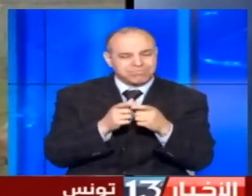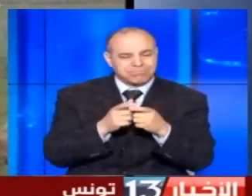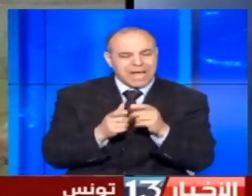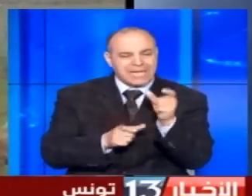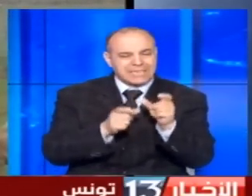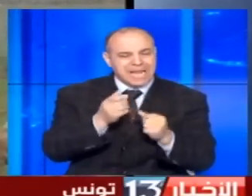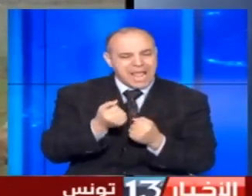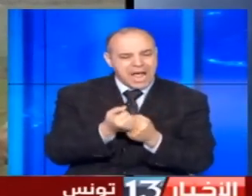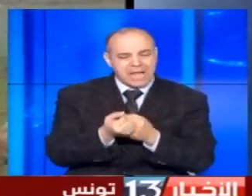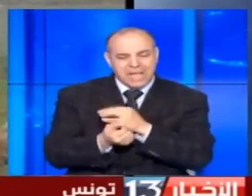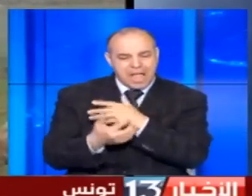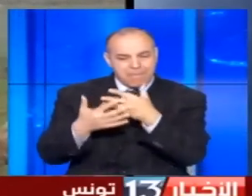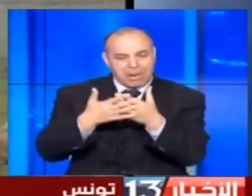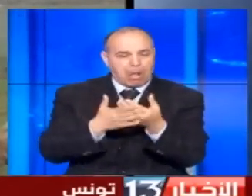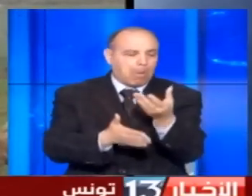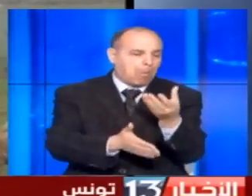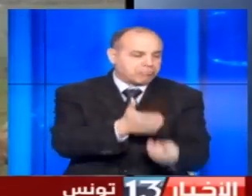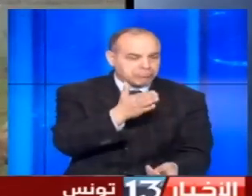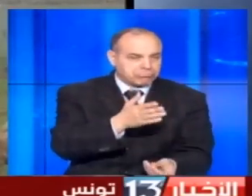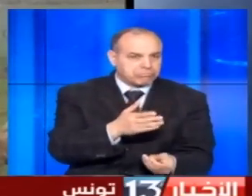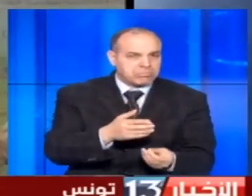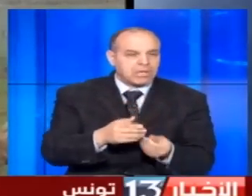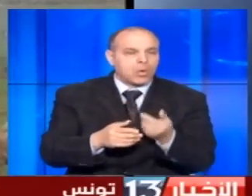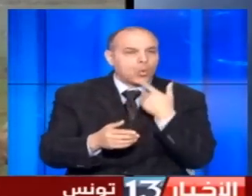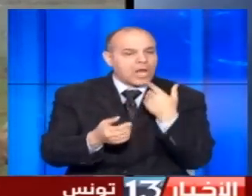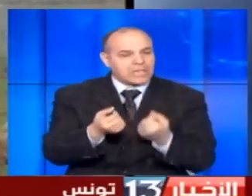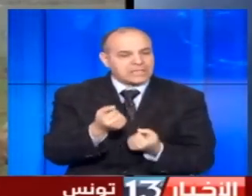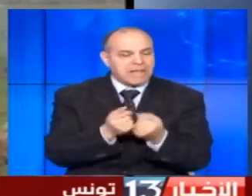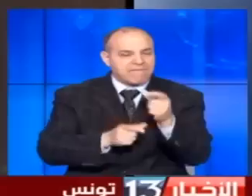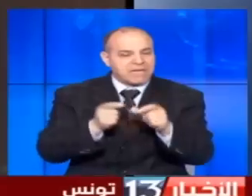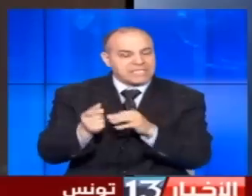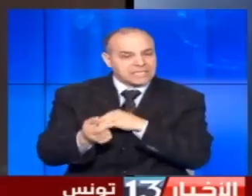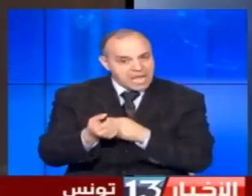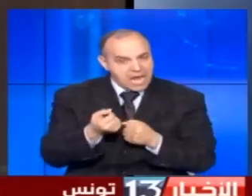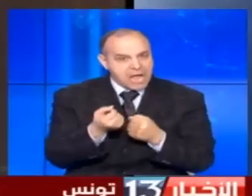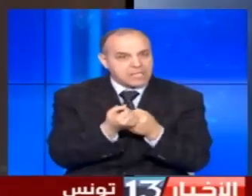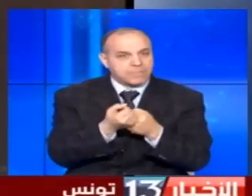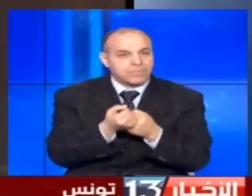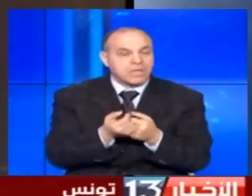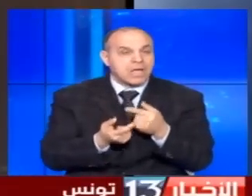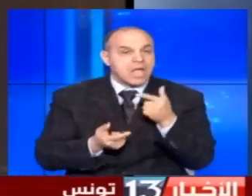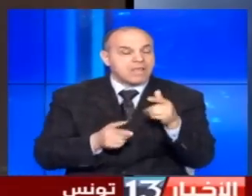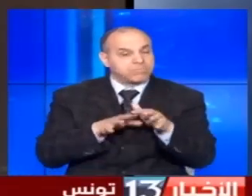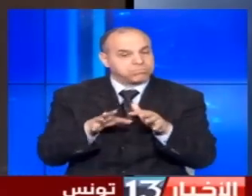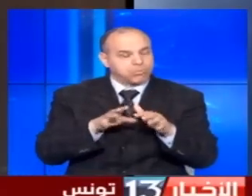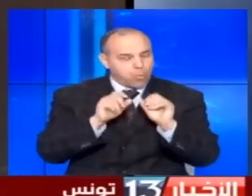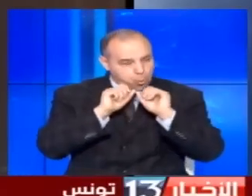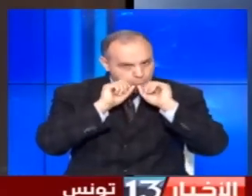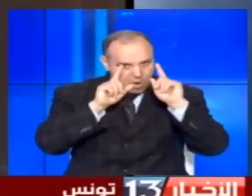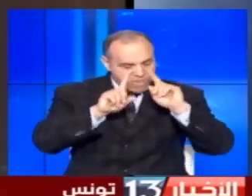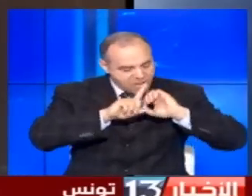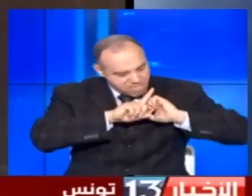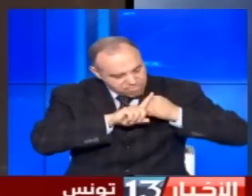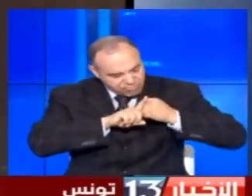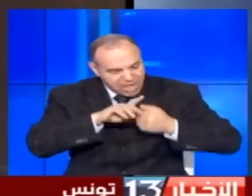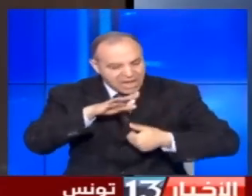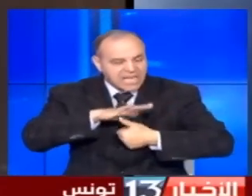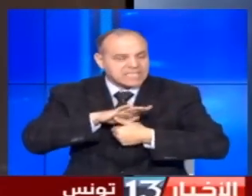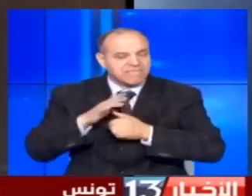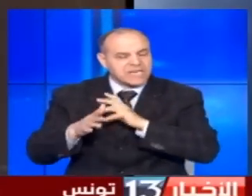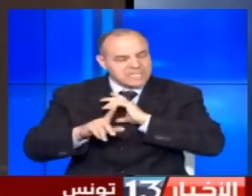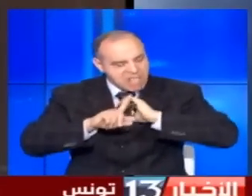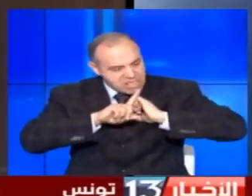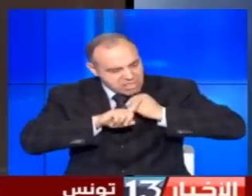الانسانيه ووكالات الاغاثه التي تساعد الفلسطينيين انما هو سعي واضح للضغط على الرئيس الفلسطيني